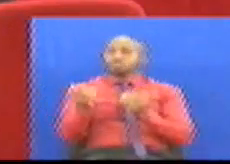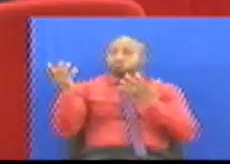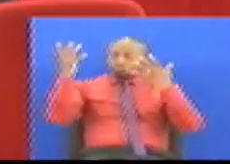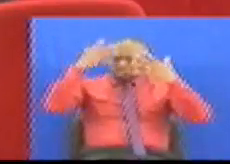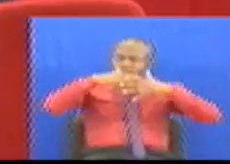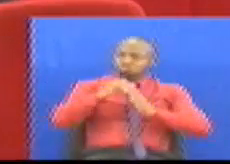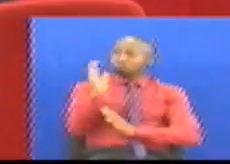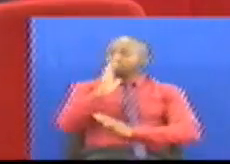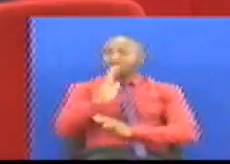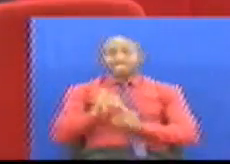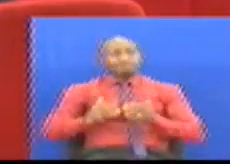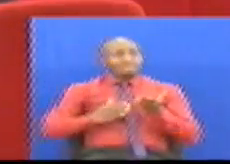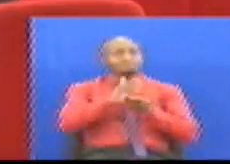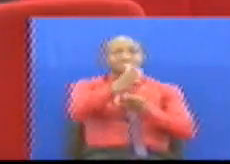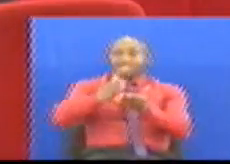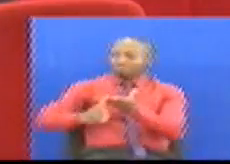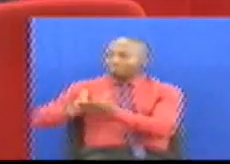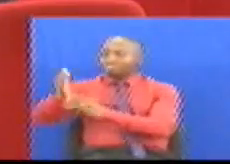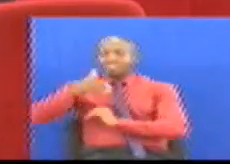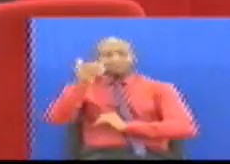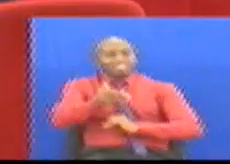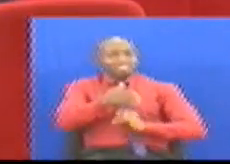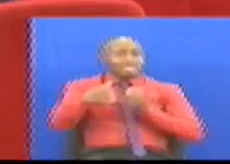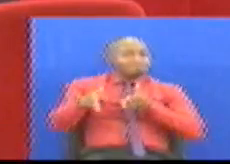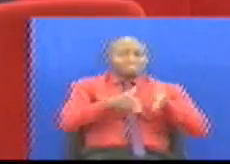kwenye vijiji vyetu, mitaa yetu,